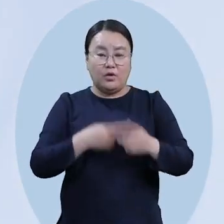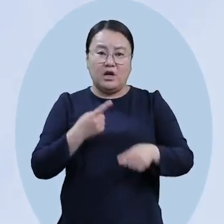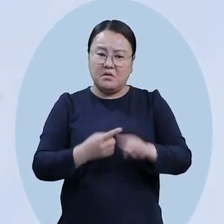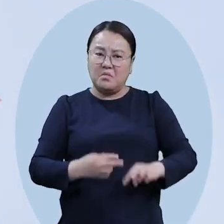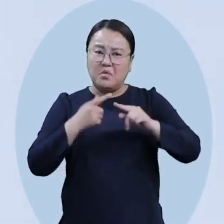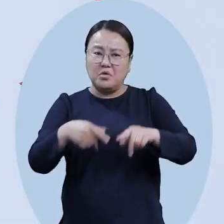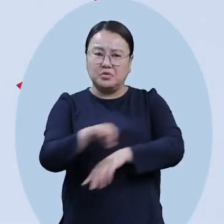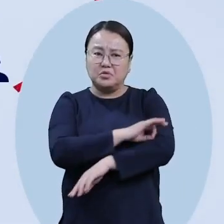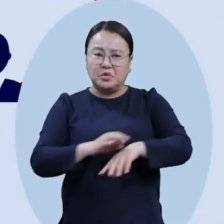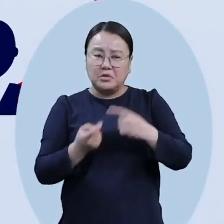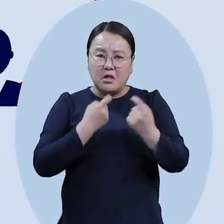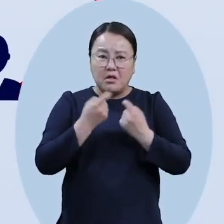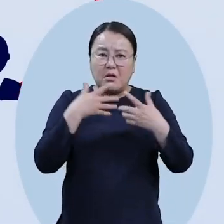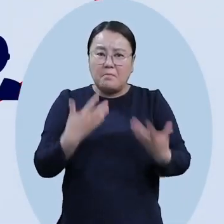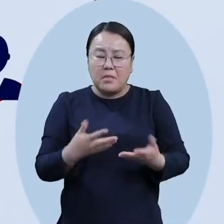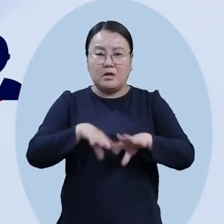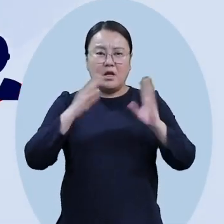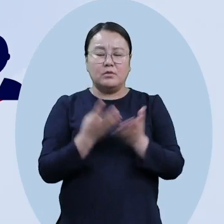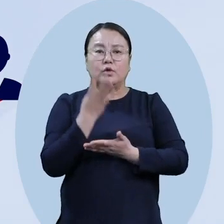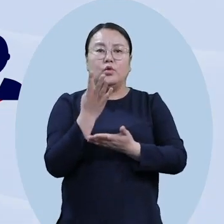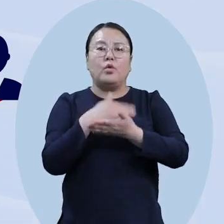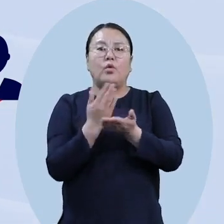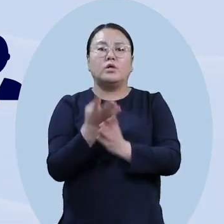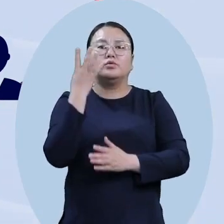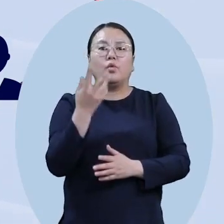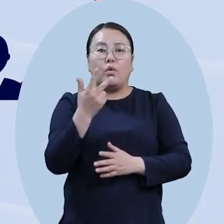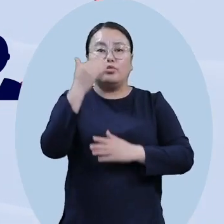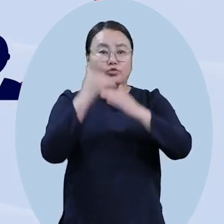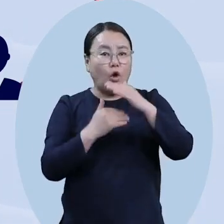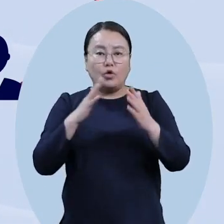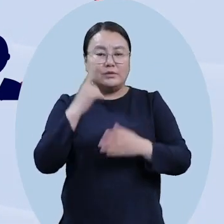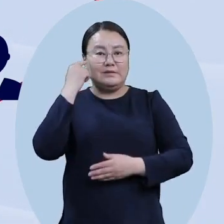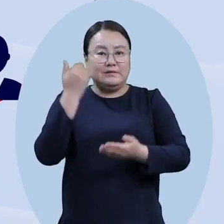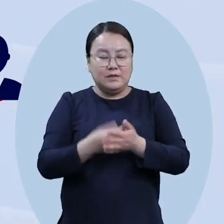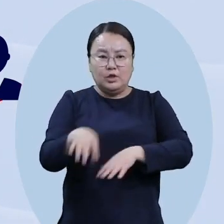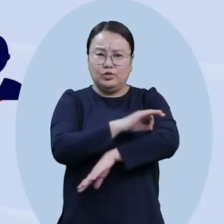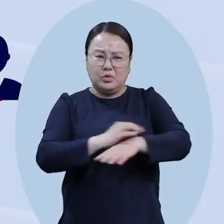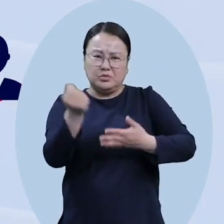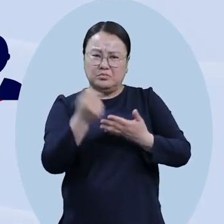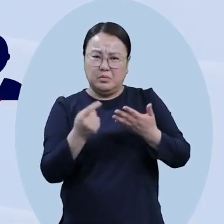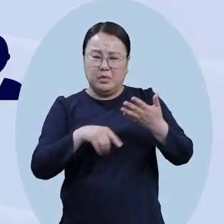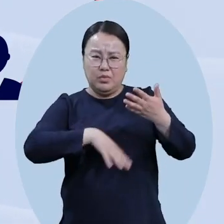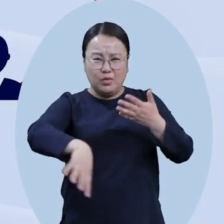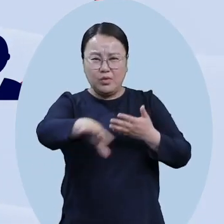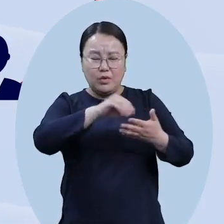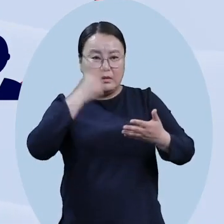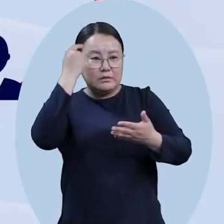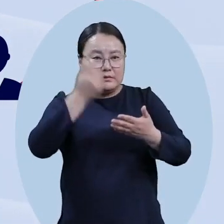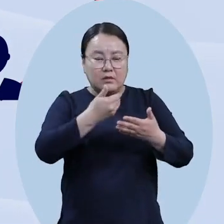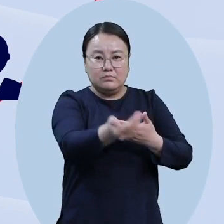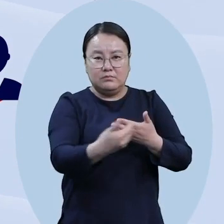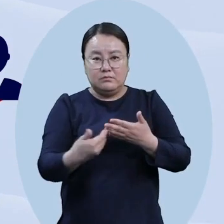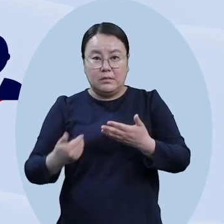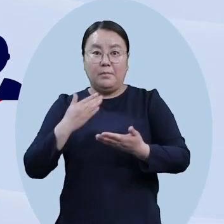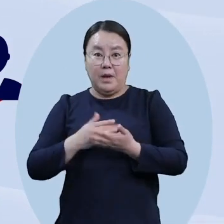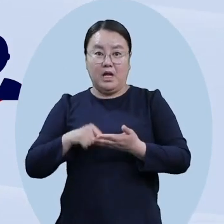нэмэлт өөрчлөлтийн төслийг хэлэлцэхэд нийт гишүүдийн 4/3-аас доошгүй саналаар төслийн зүйл, хэсэг, заалт тус бүрээр санал